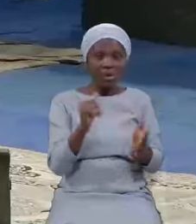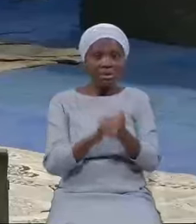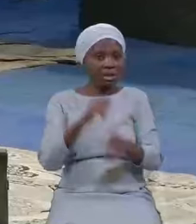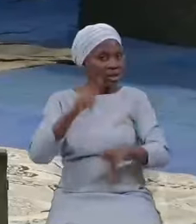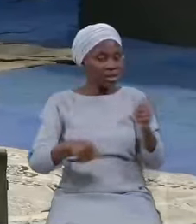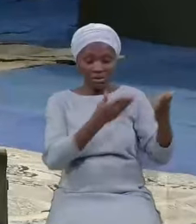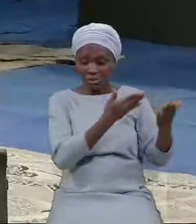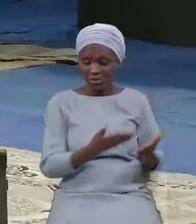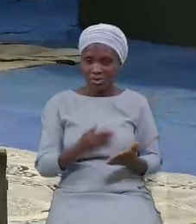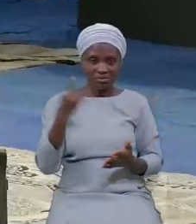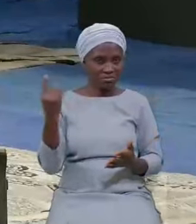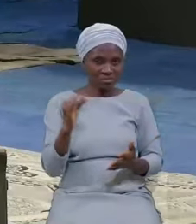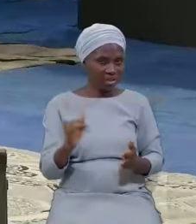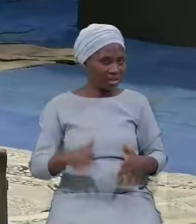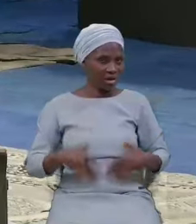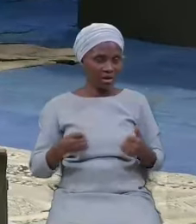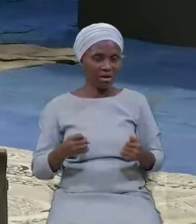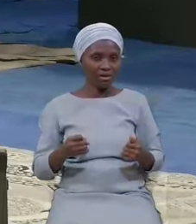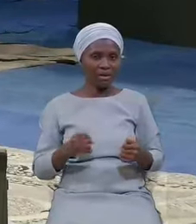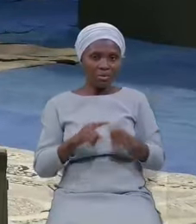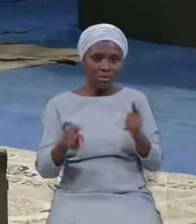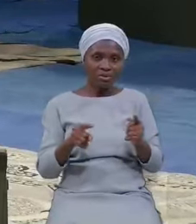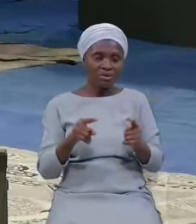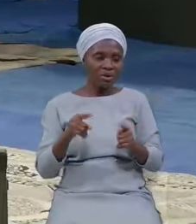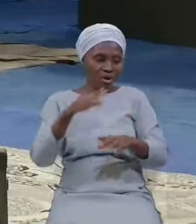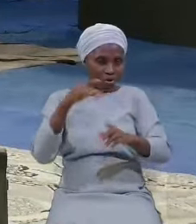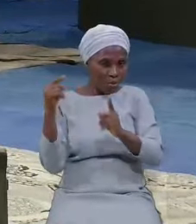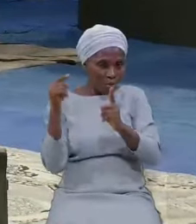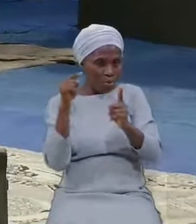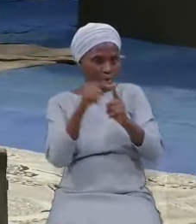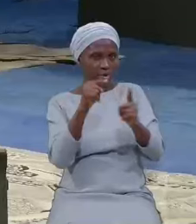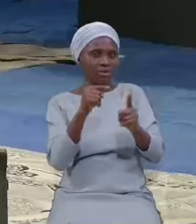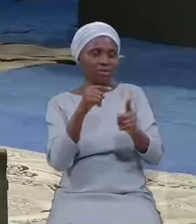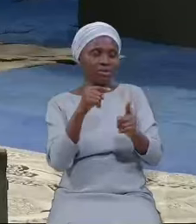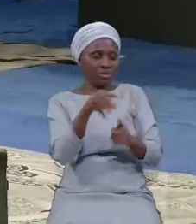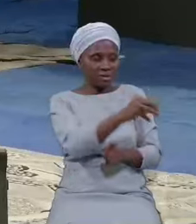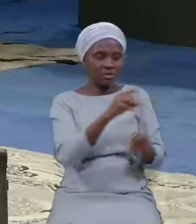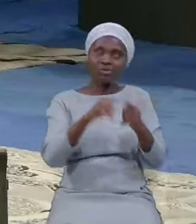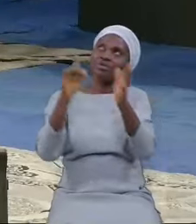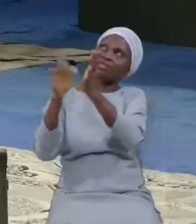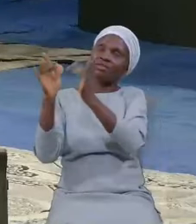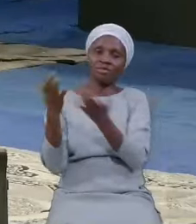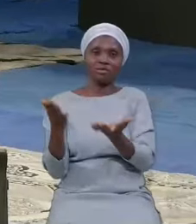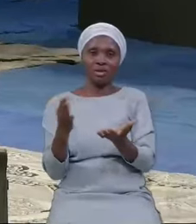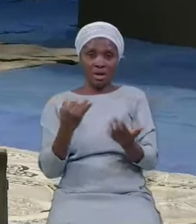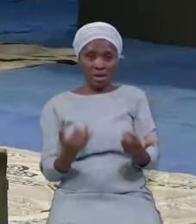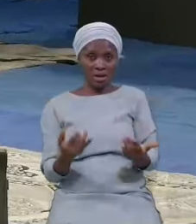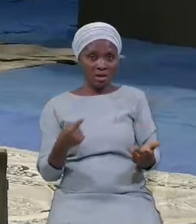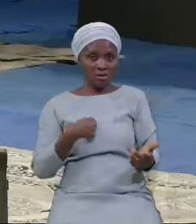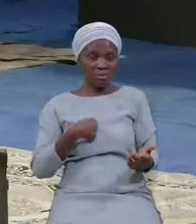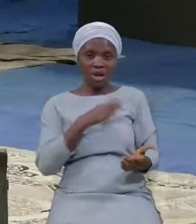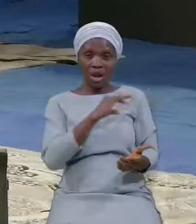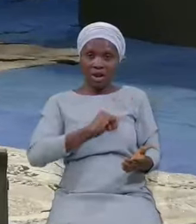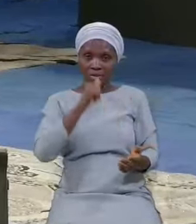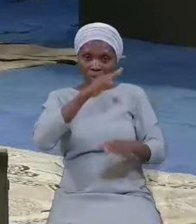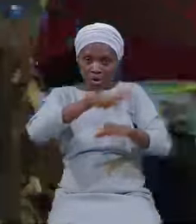soir et je vous invite à Jésus. Je vous demande de croire à Jésus comme Seigneur et Sauveur. Le salut vous